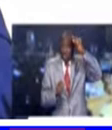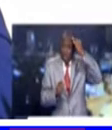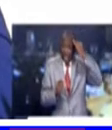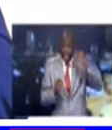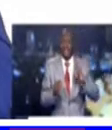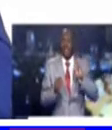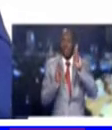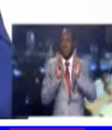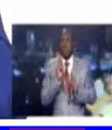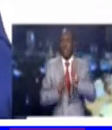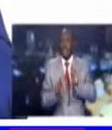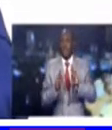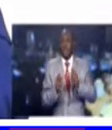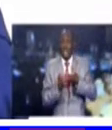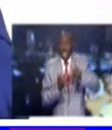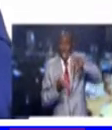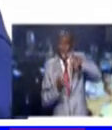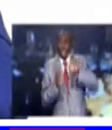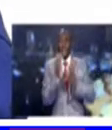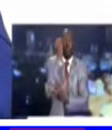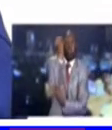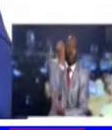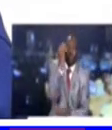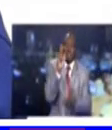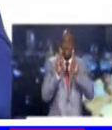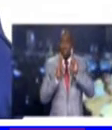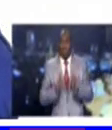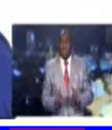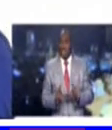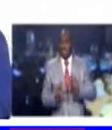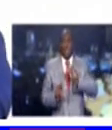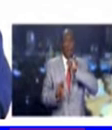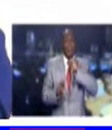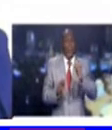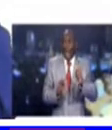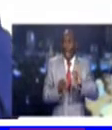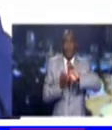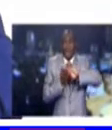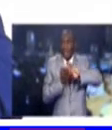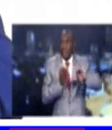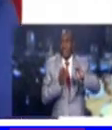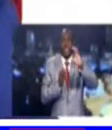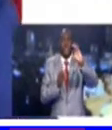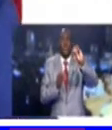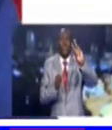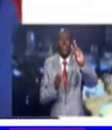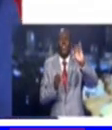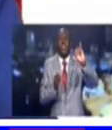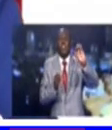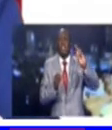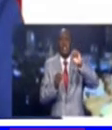gouvernés et par personne né à laver de koffi 19